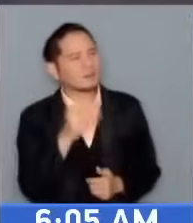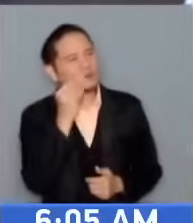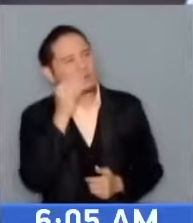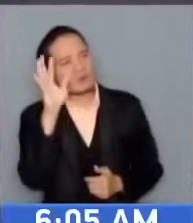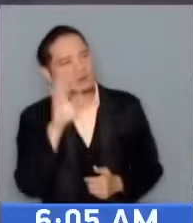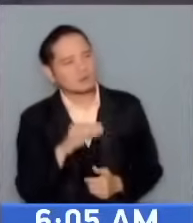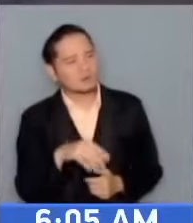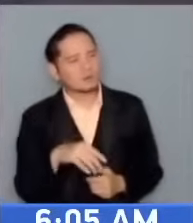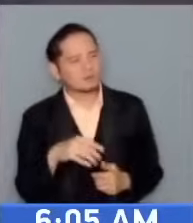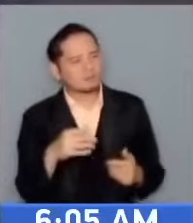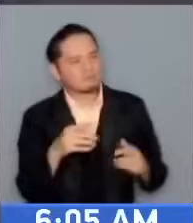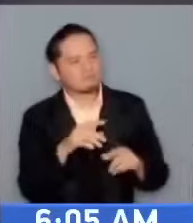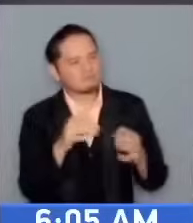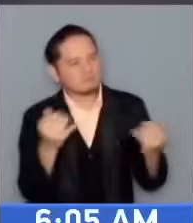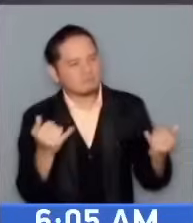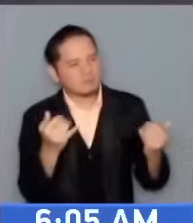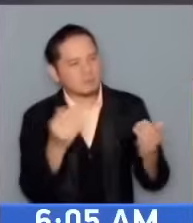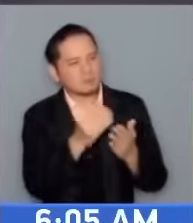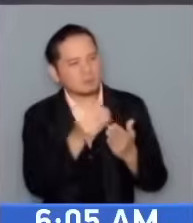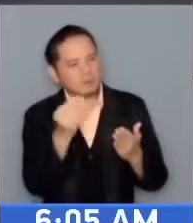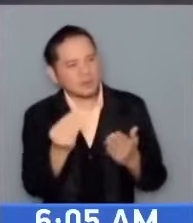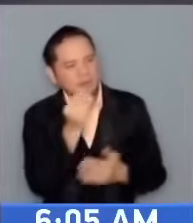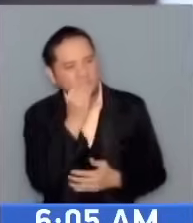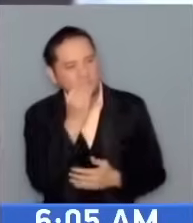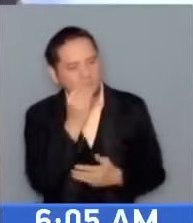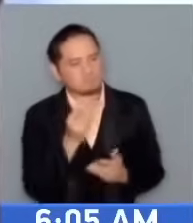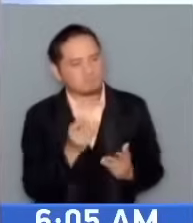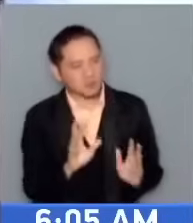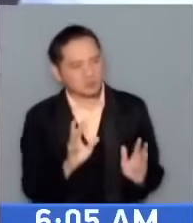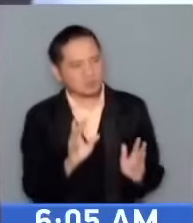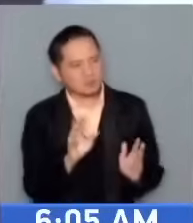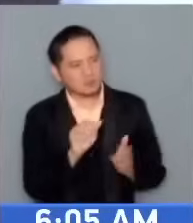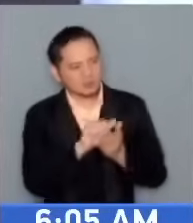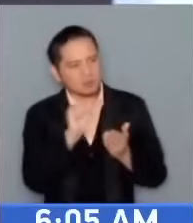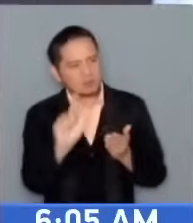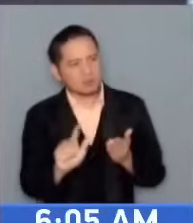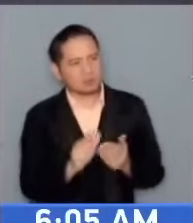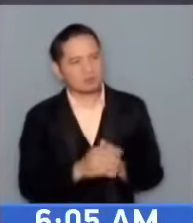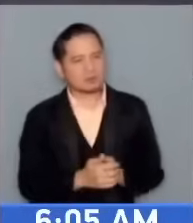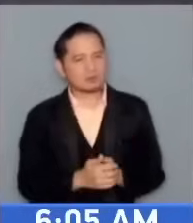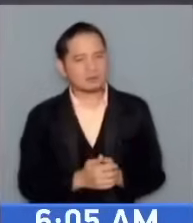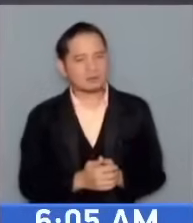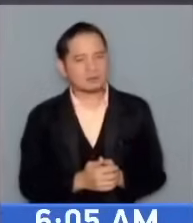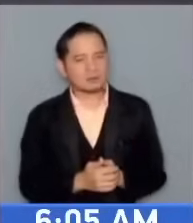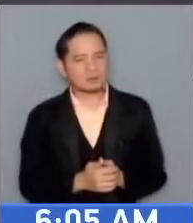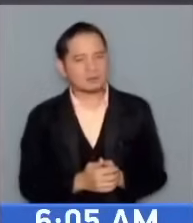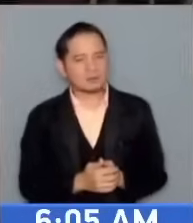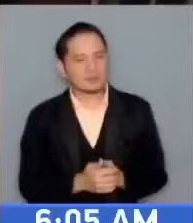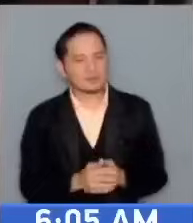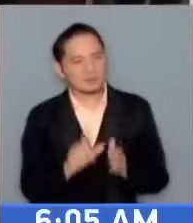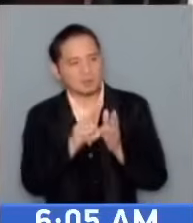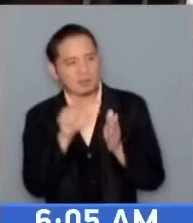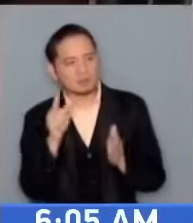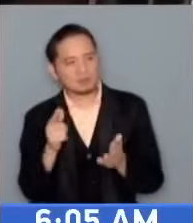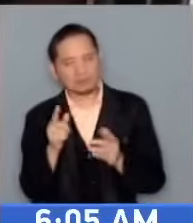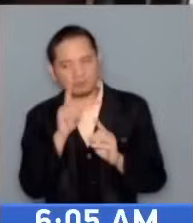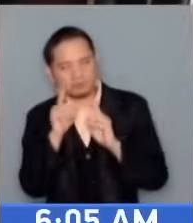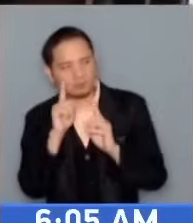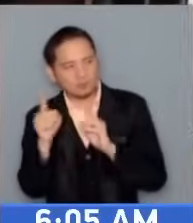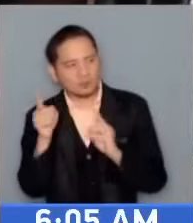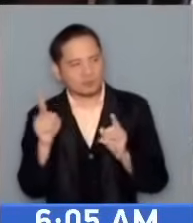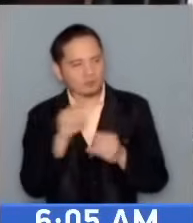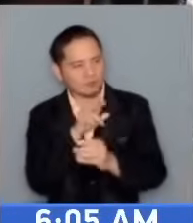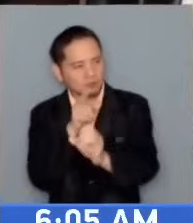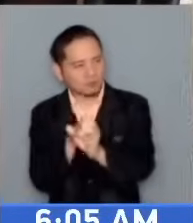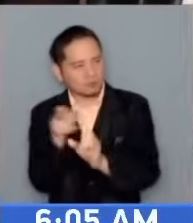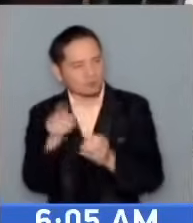ano. Pagkain lang. Tapos bubalik na lang ako dito, sama ko sa mga strike. Mahirap kasi ano